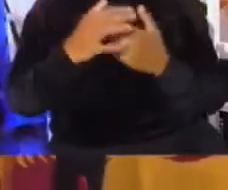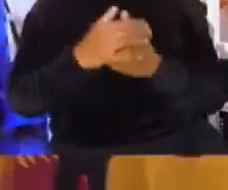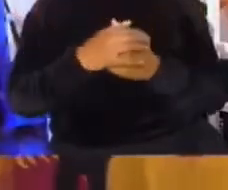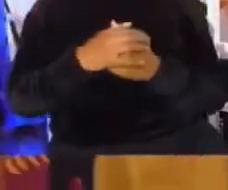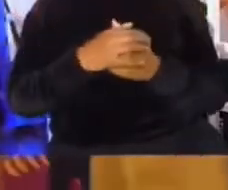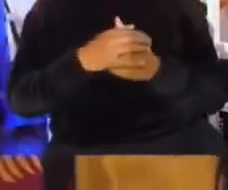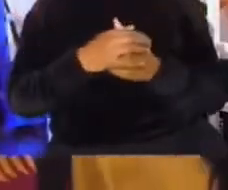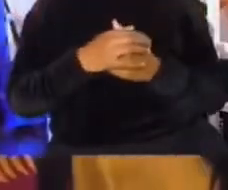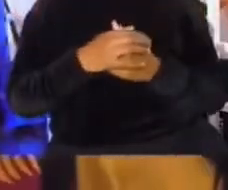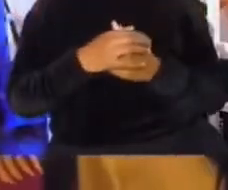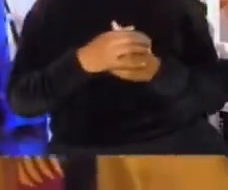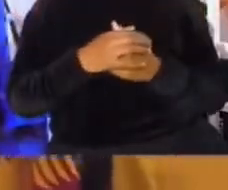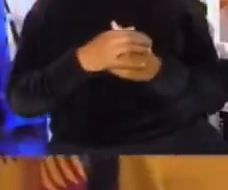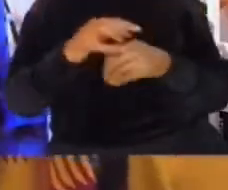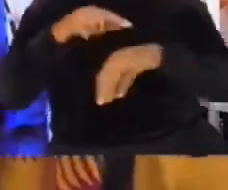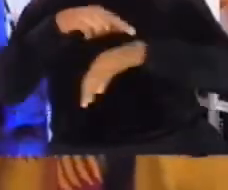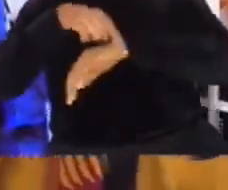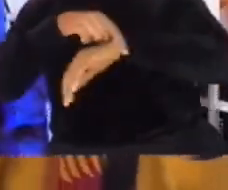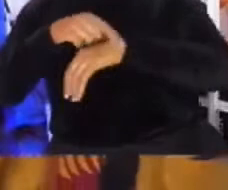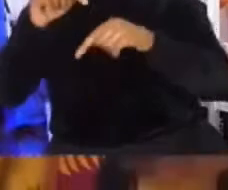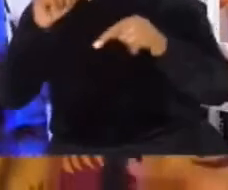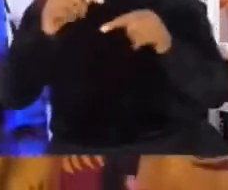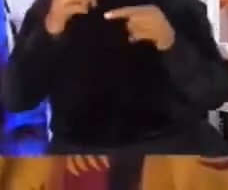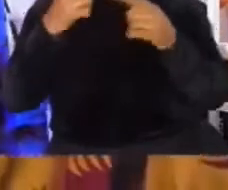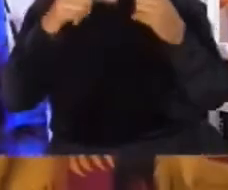Zino todo nero kakunu huo.